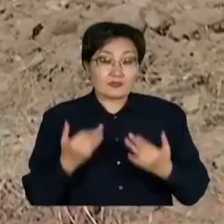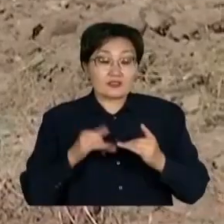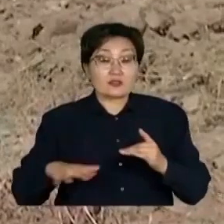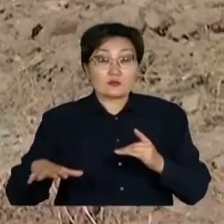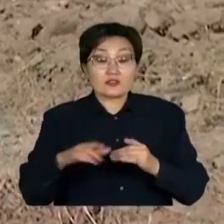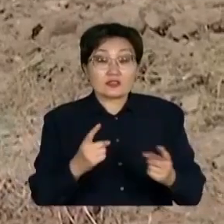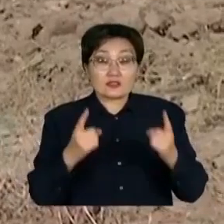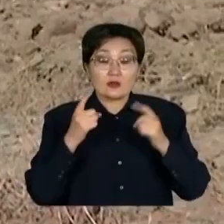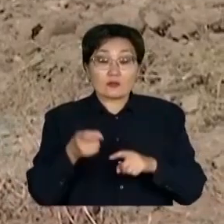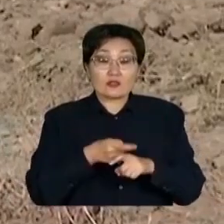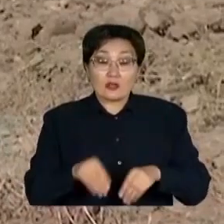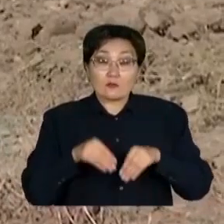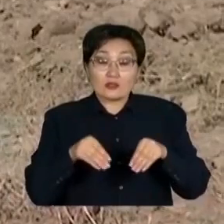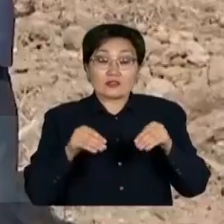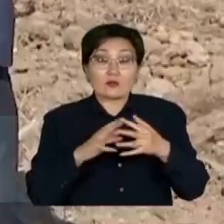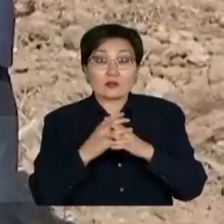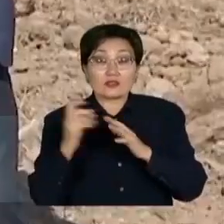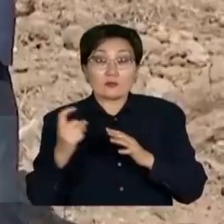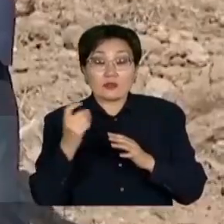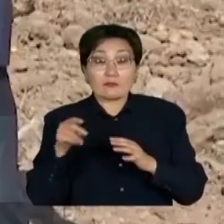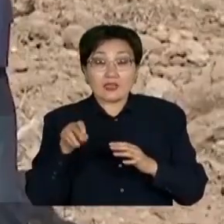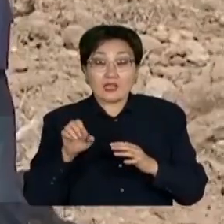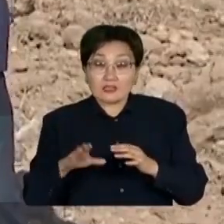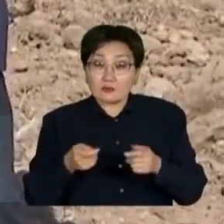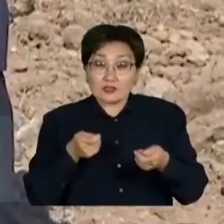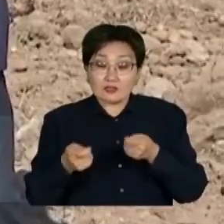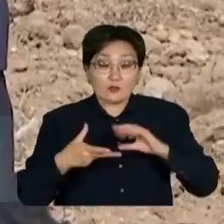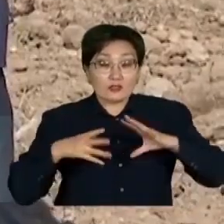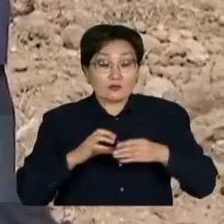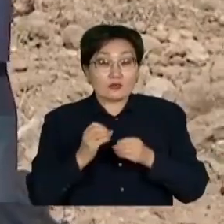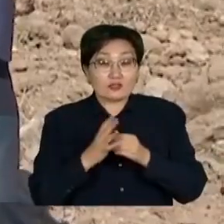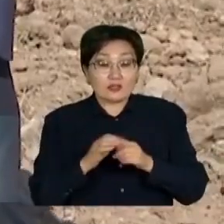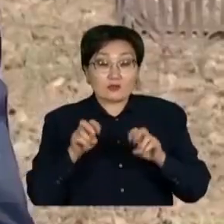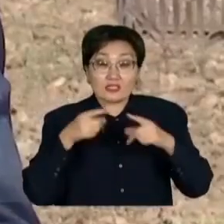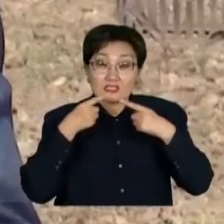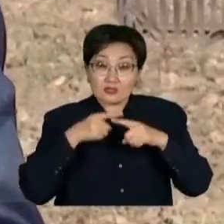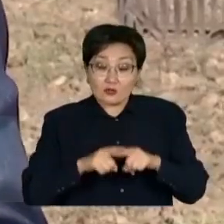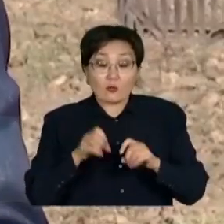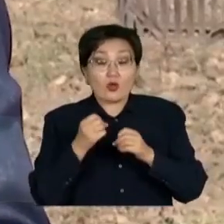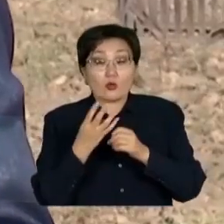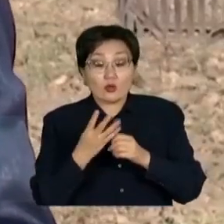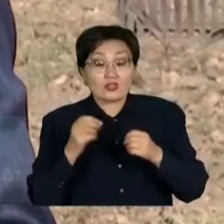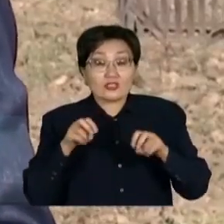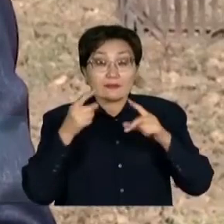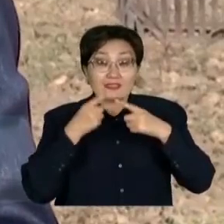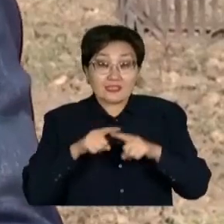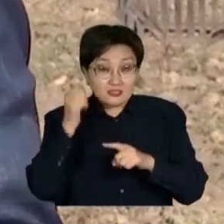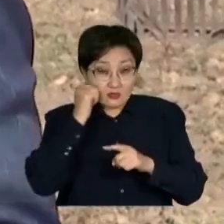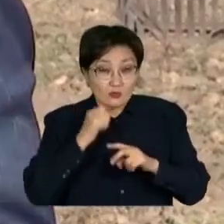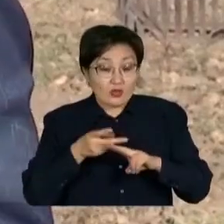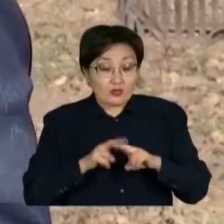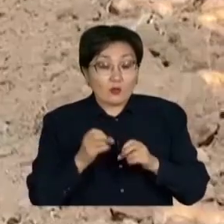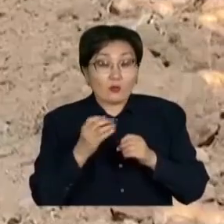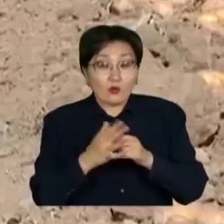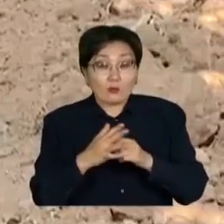Аймақтағы ең ірі картоп егетін шаруашылықты Керімқұл Бегалиев басқарады. Оның бас аяғы 15 техникасы болса, соның 14-і ескі. Соның өзін шаруа